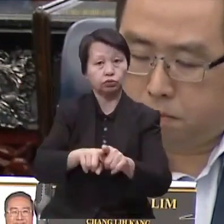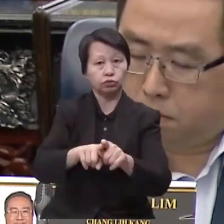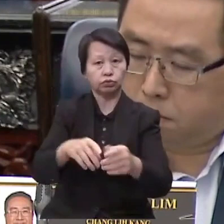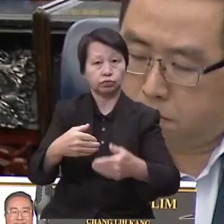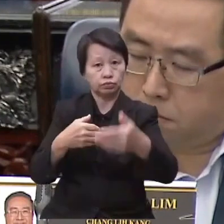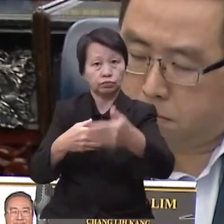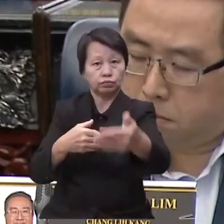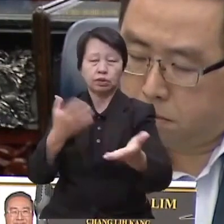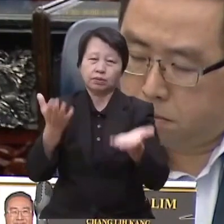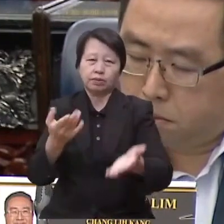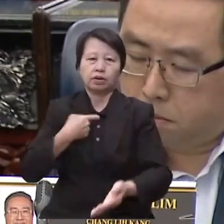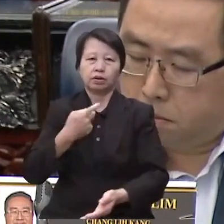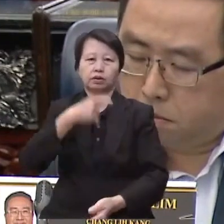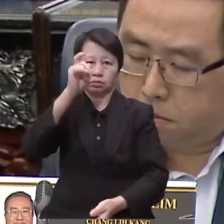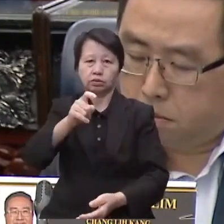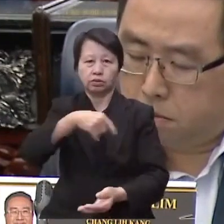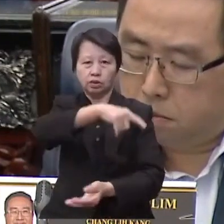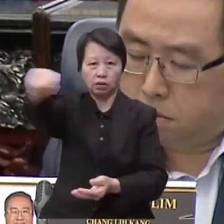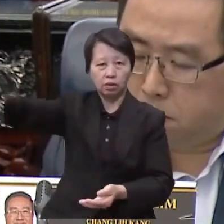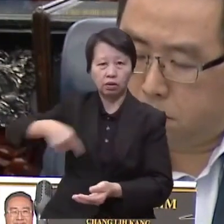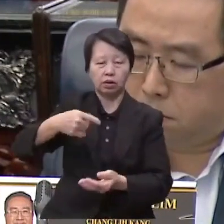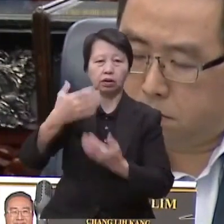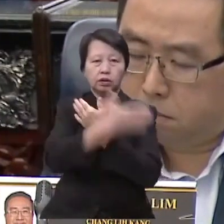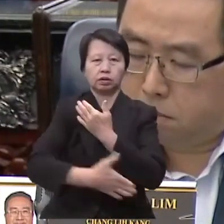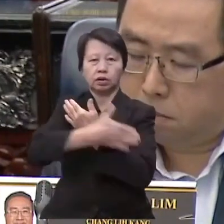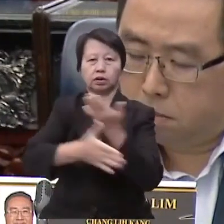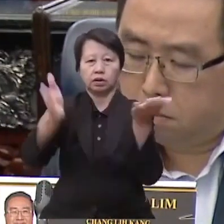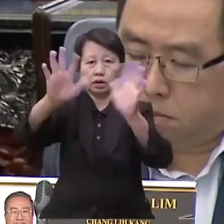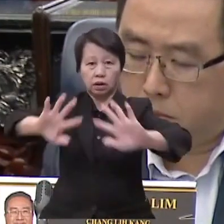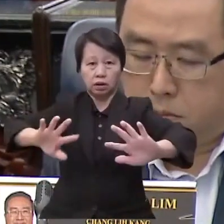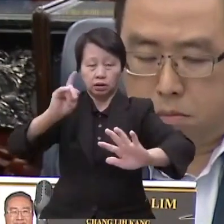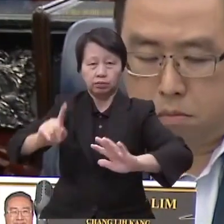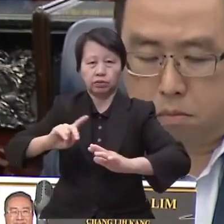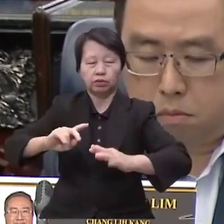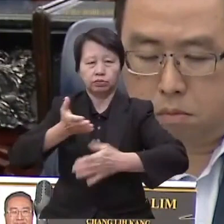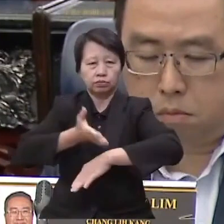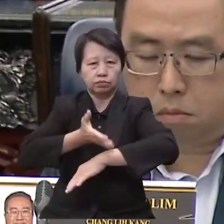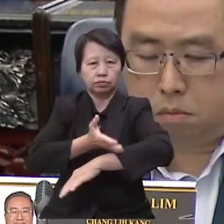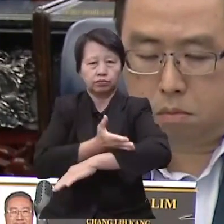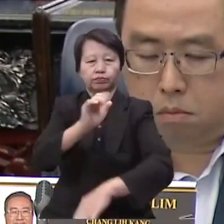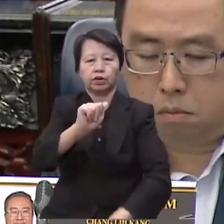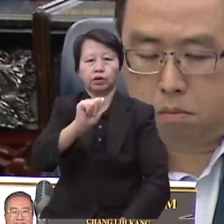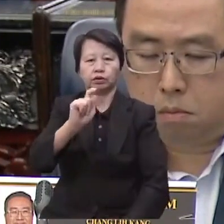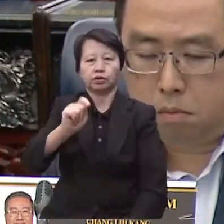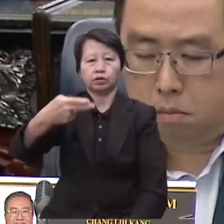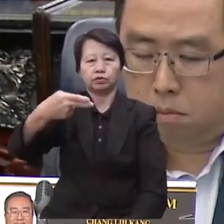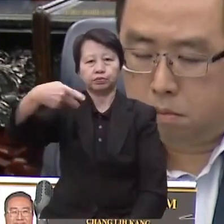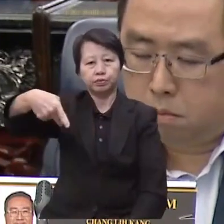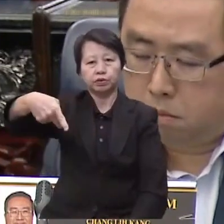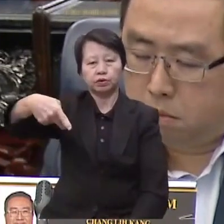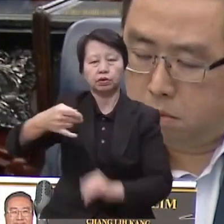depan mungkin kita perlu di kalangan negara-negara ASEAN kita perlu perbaiki aathp tersebut